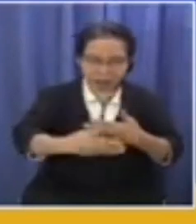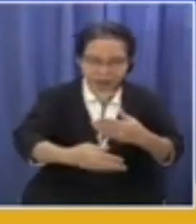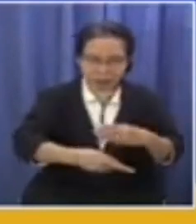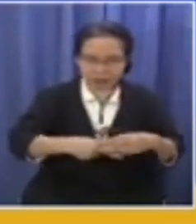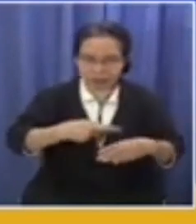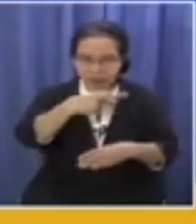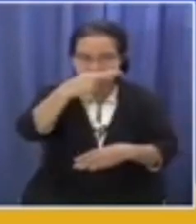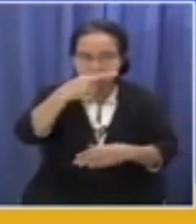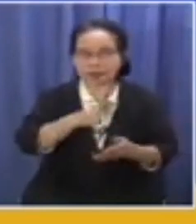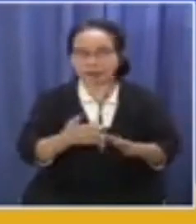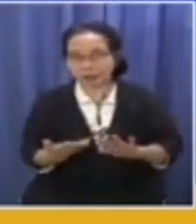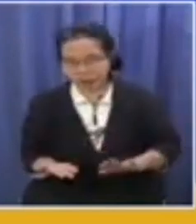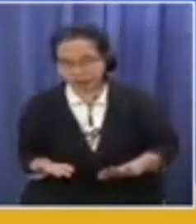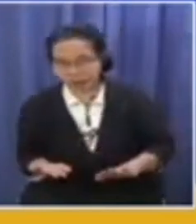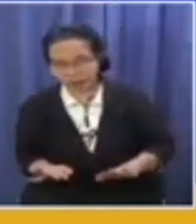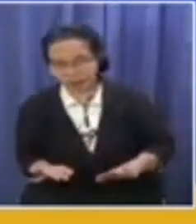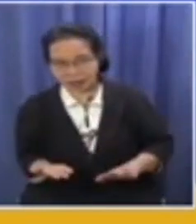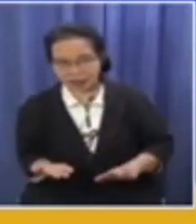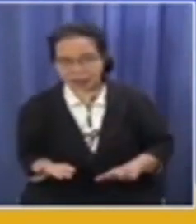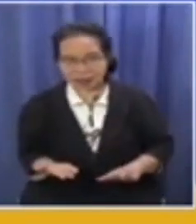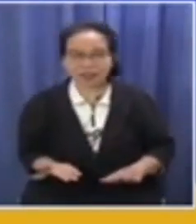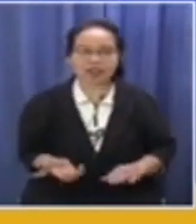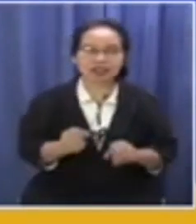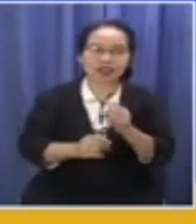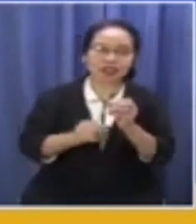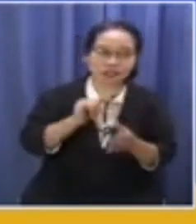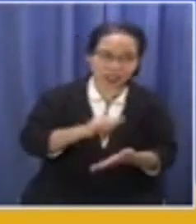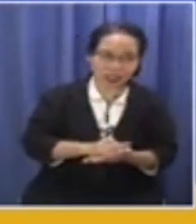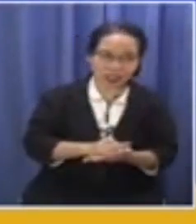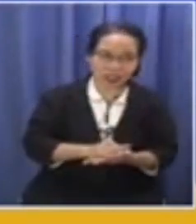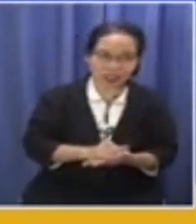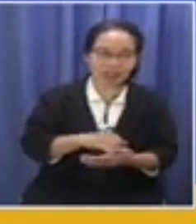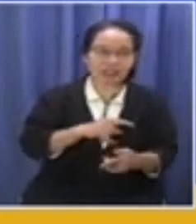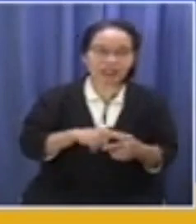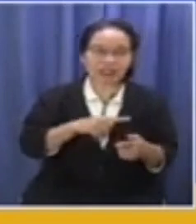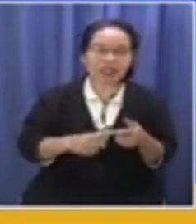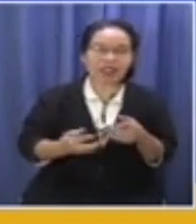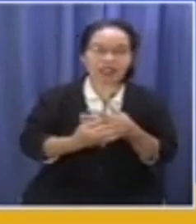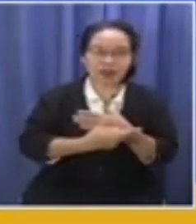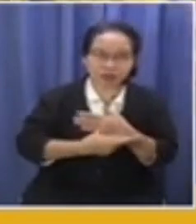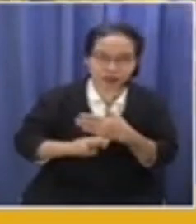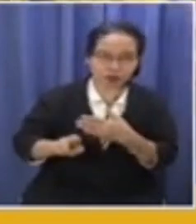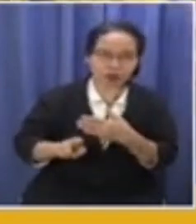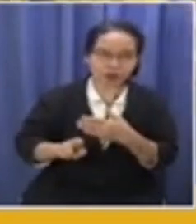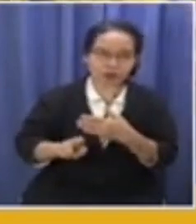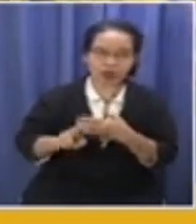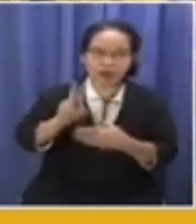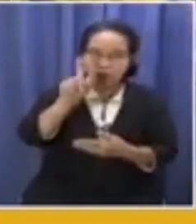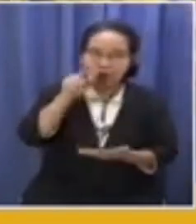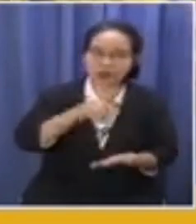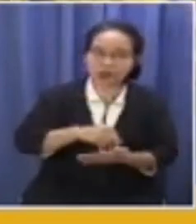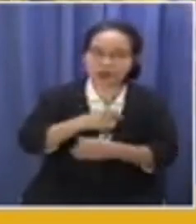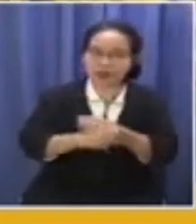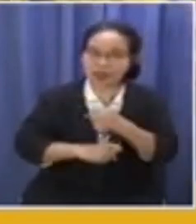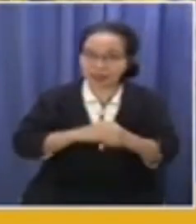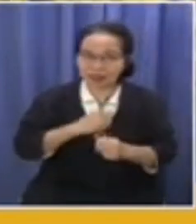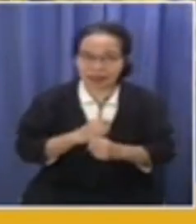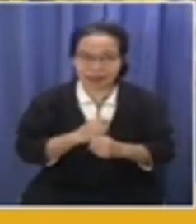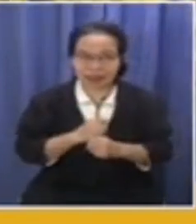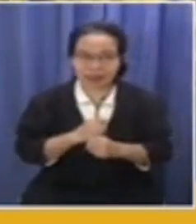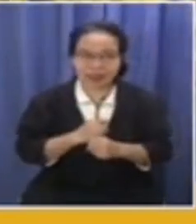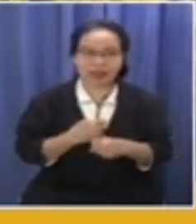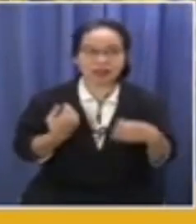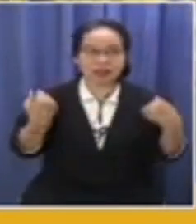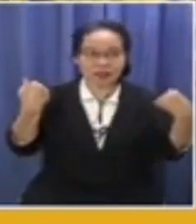mabubuhay na mga patay ganun po pagkatapos po noong is lib taon